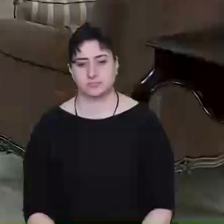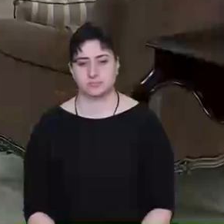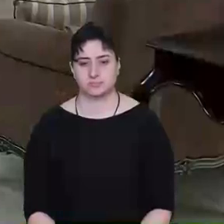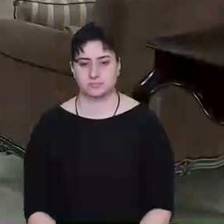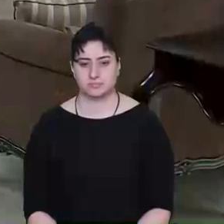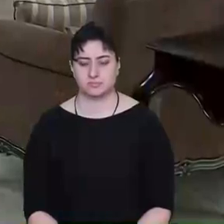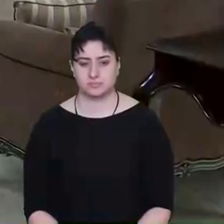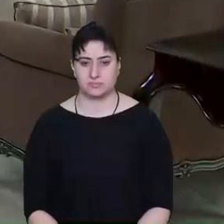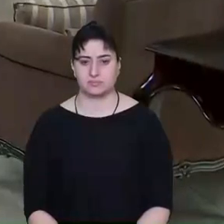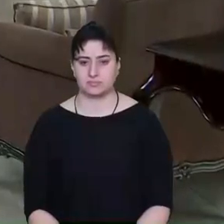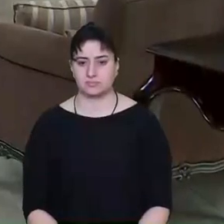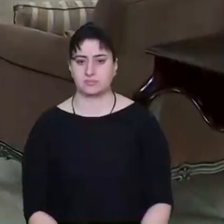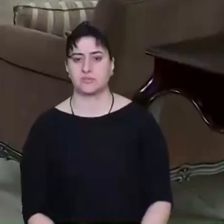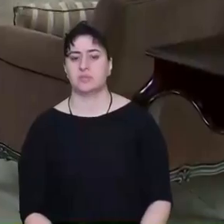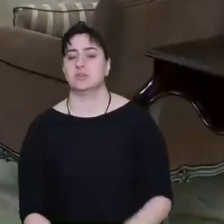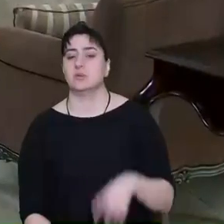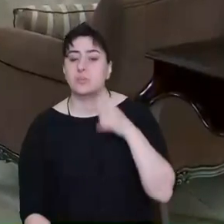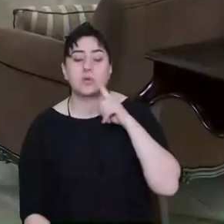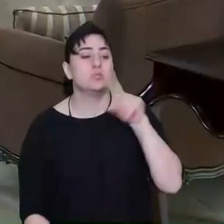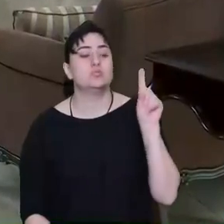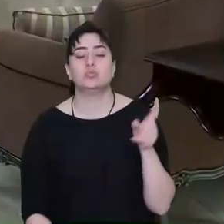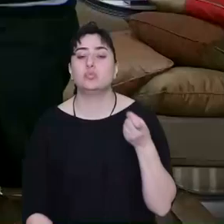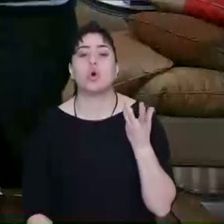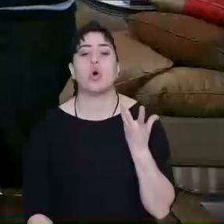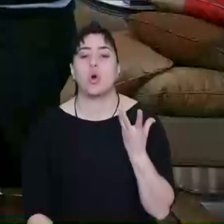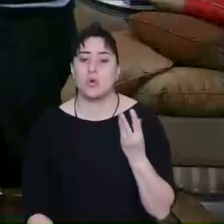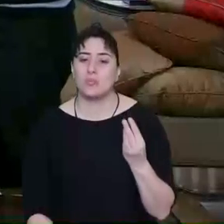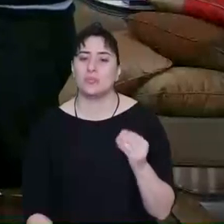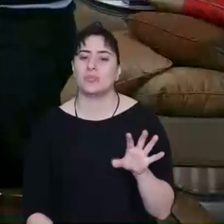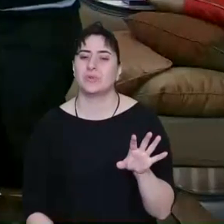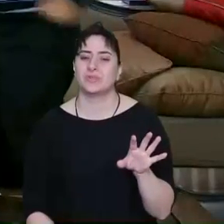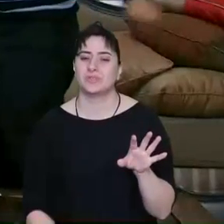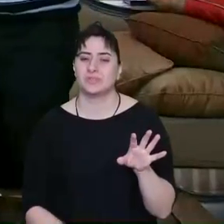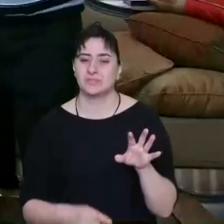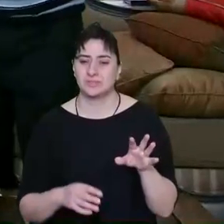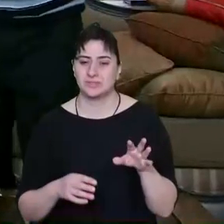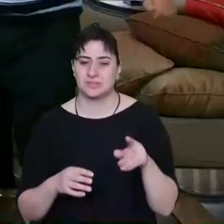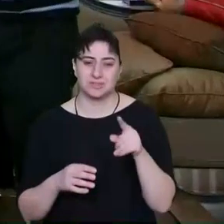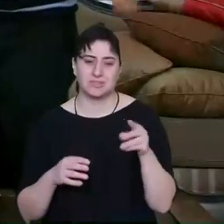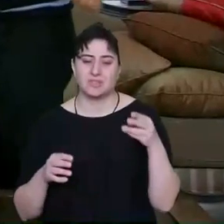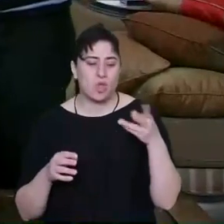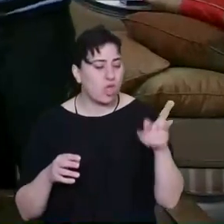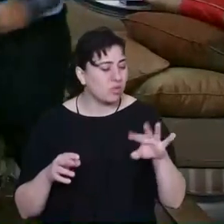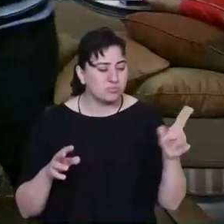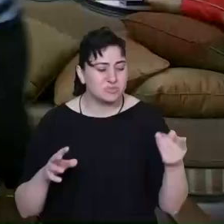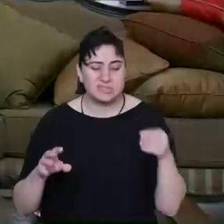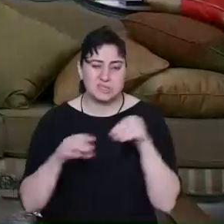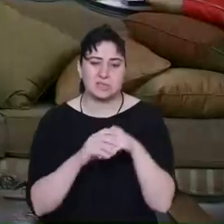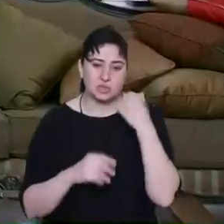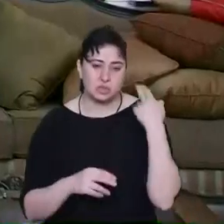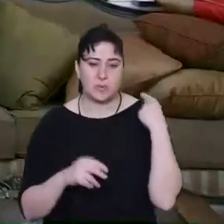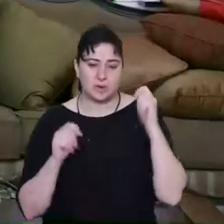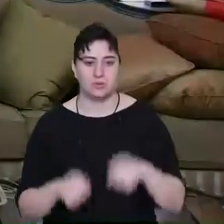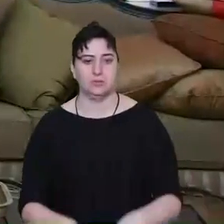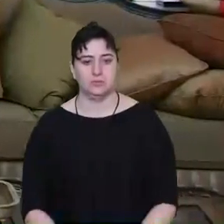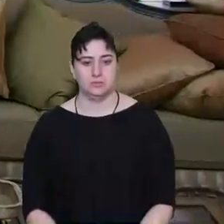içindeki gümüş ibrikleri koydu. Şimdi ara, baktım bulamadım, tamam mı? Kertekeleri, tavuğu, mavuğu içine koy, ben belki yutturum. Hadi